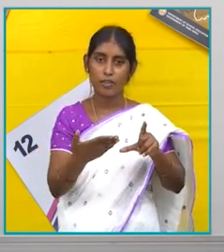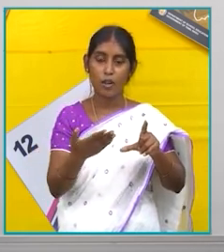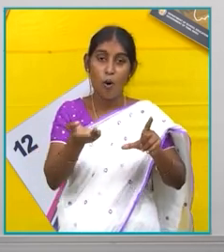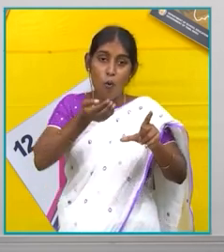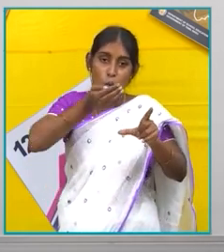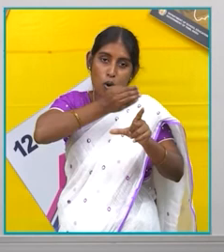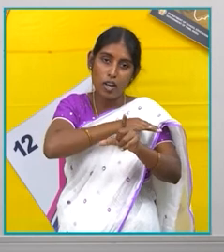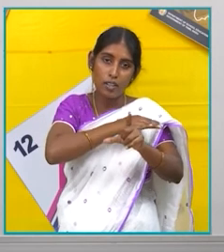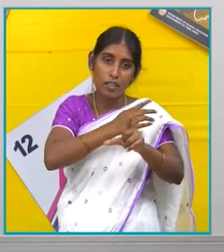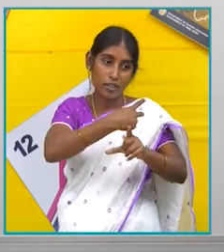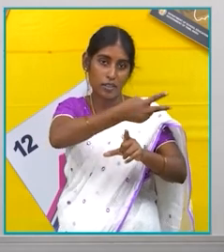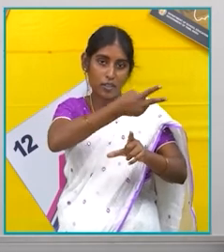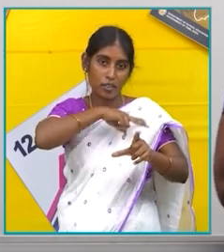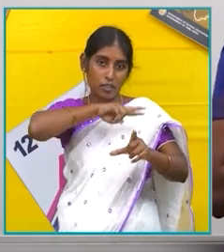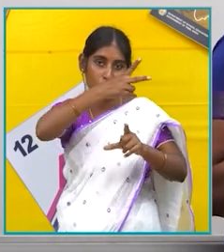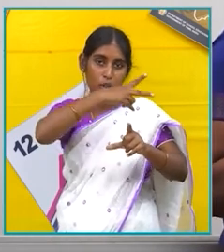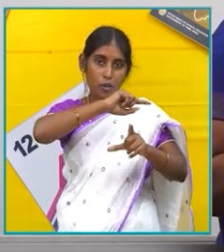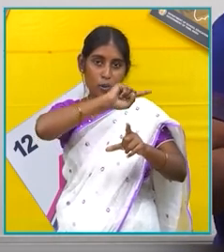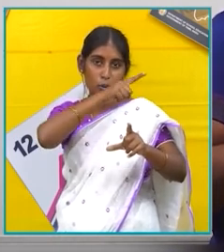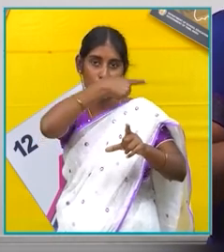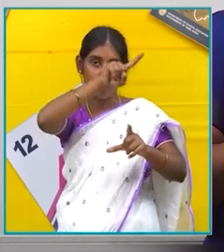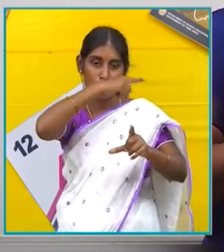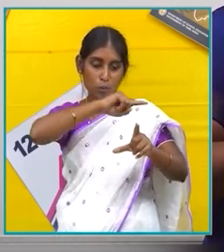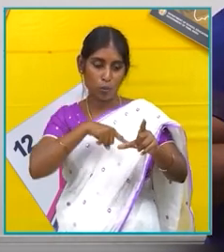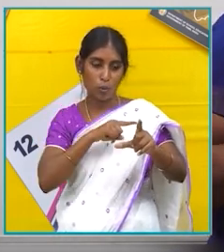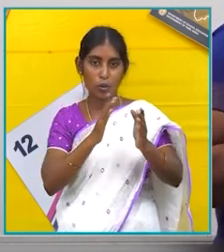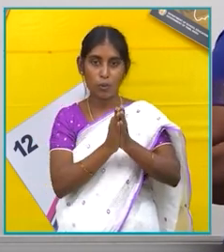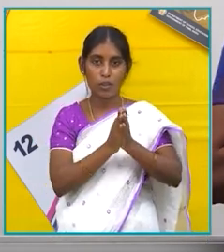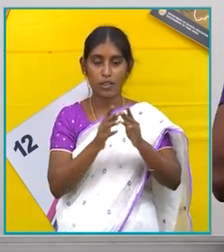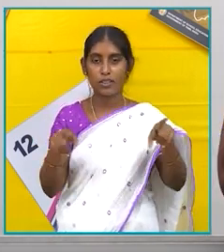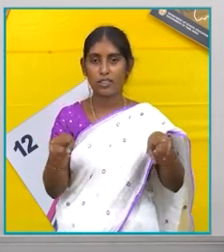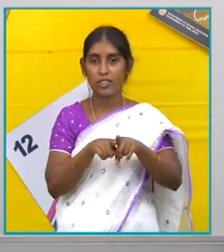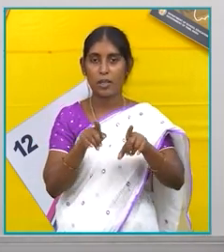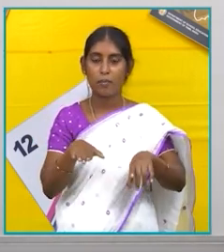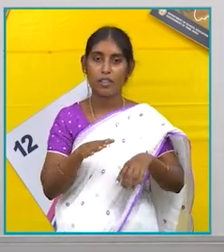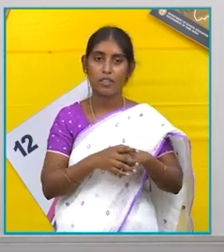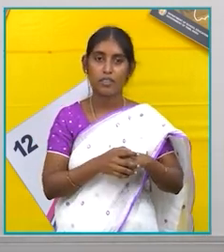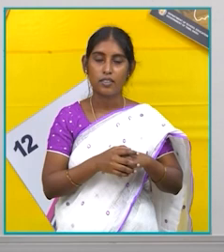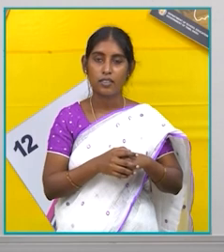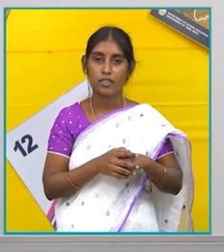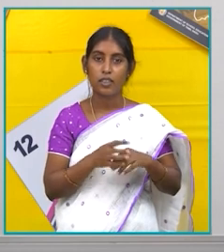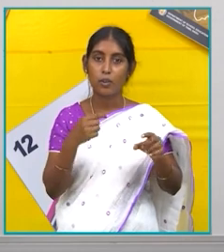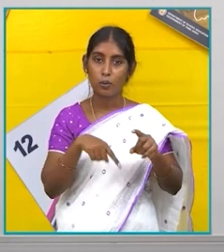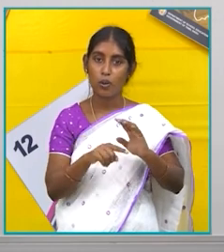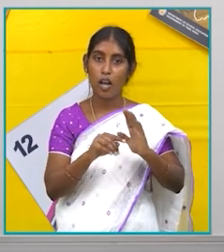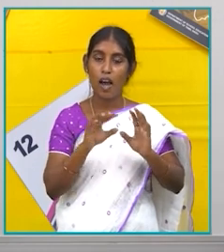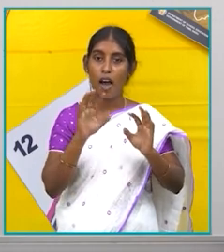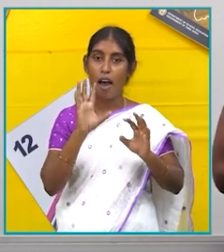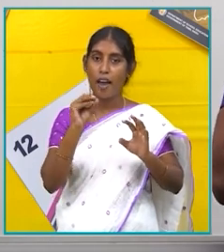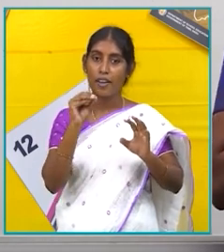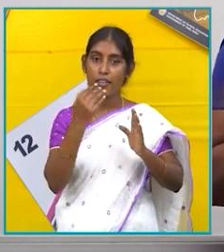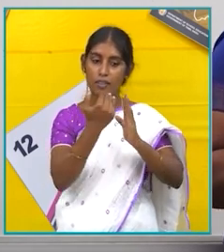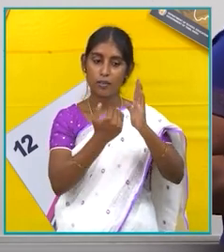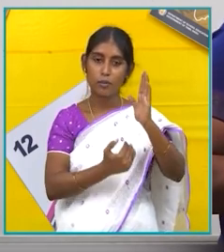அதன் உள்ளெதிர்கோணங்களின் கூடுதலுக்கு சமம் அப்படின்னு பார்த்தோம். அடுத்தது சர்வசம முக்கோணங்கள்லாம் 5 விதிகள் பார்த்தோம்.